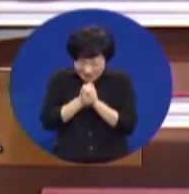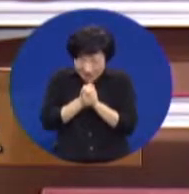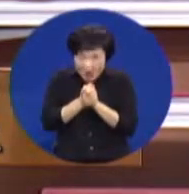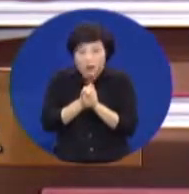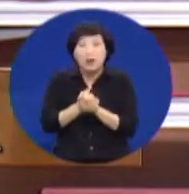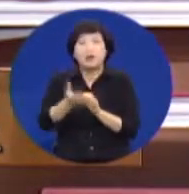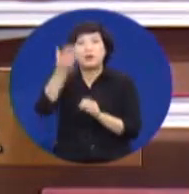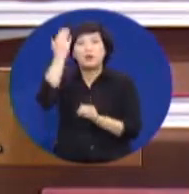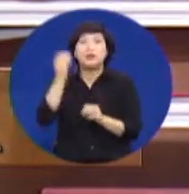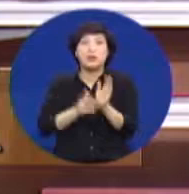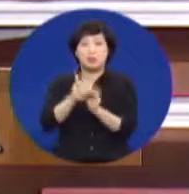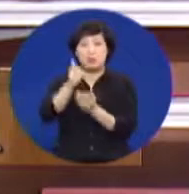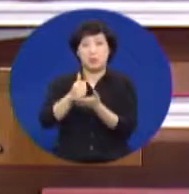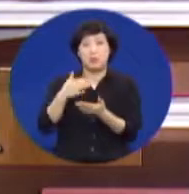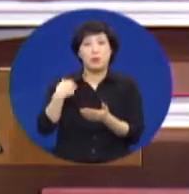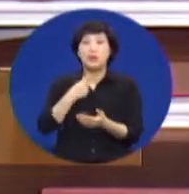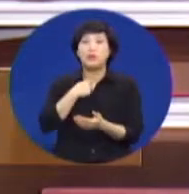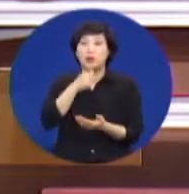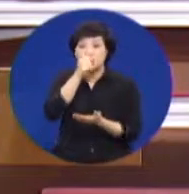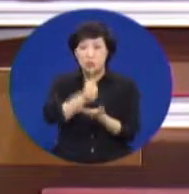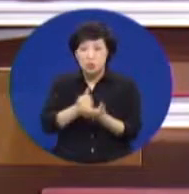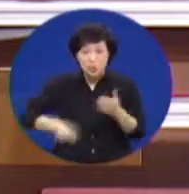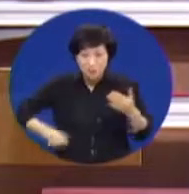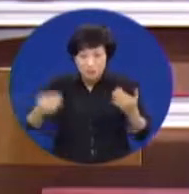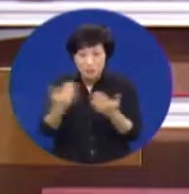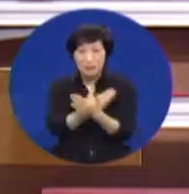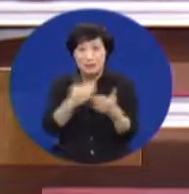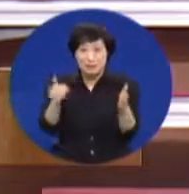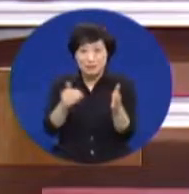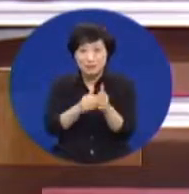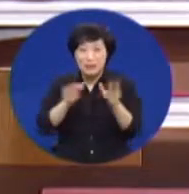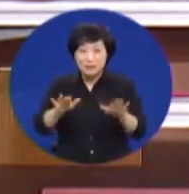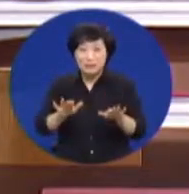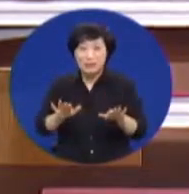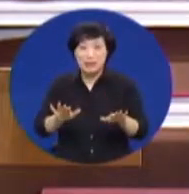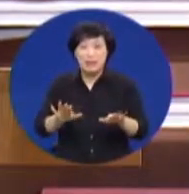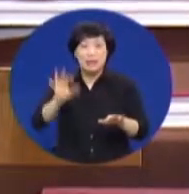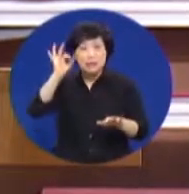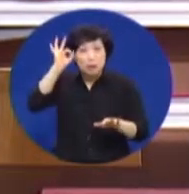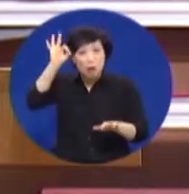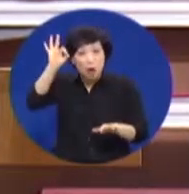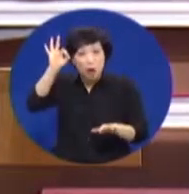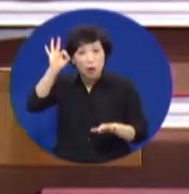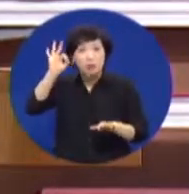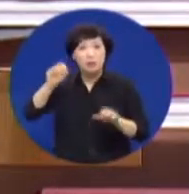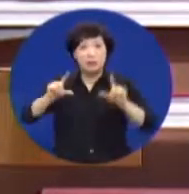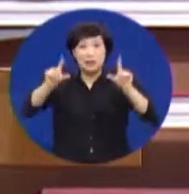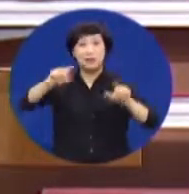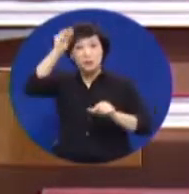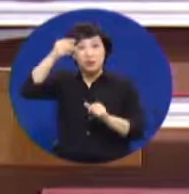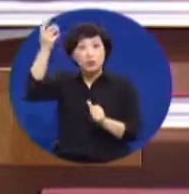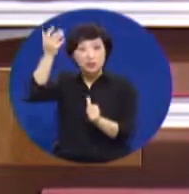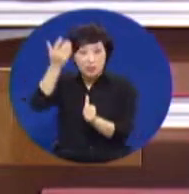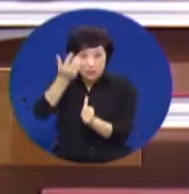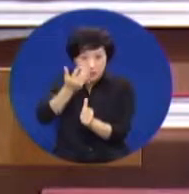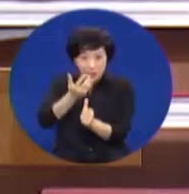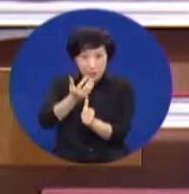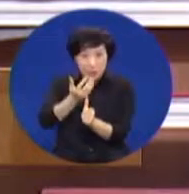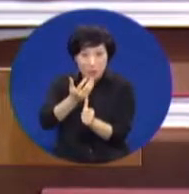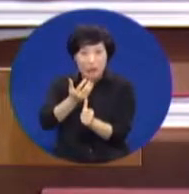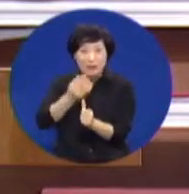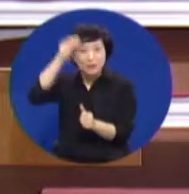그동안 예수를 몰랐던 죄를 회개하고 드디어 열흘이 되던 날 성령이 임하여